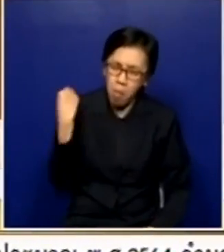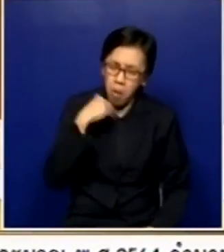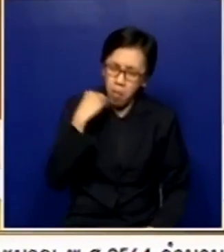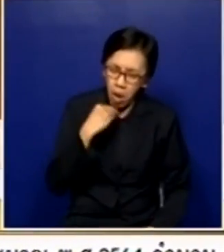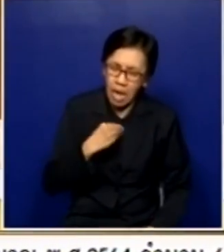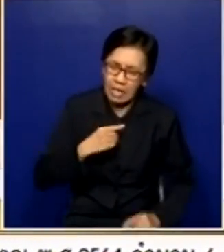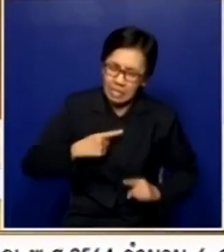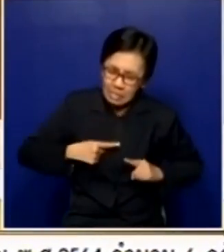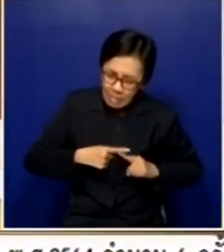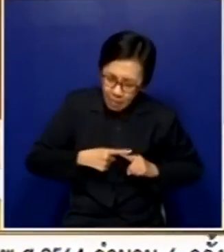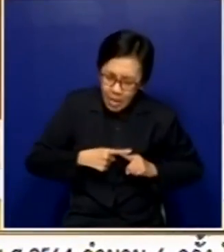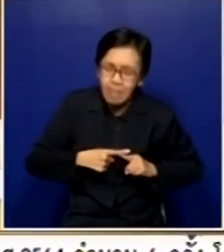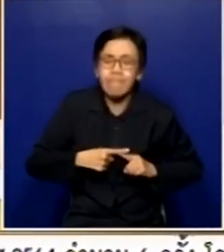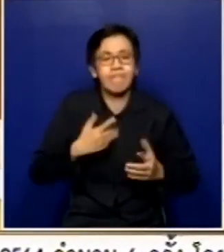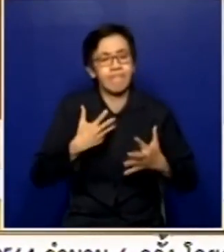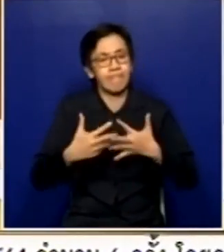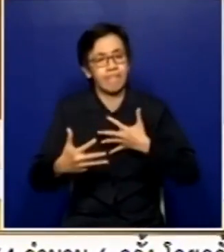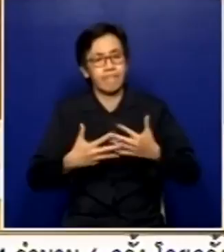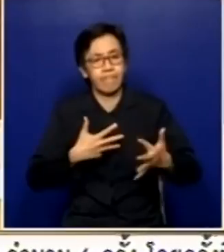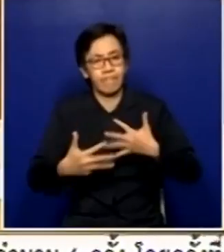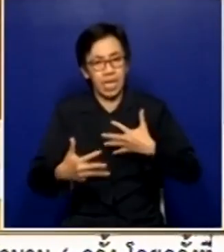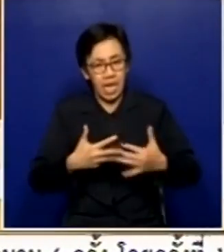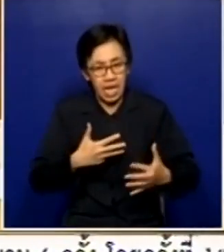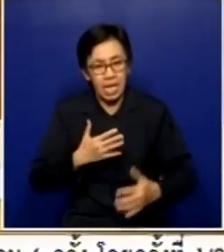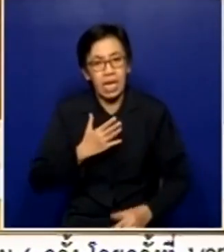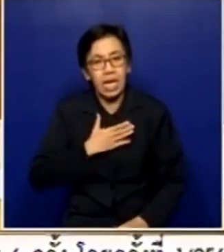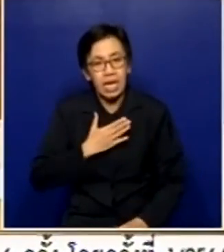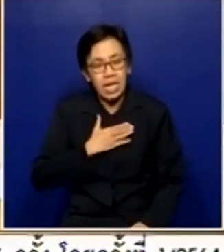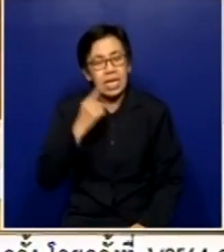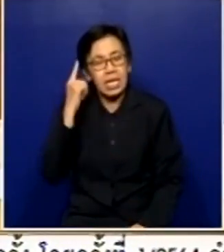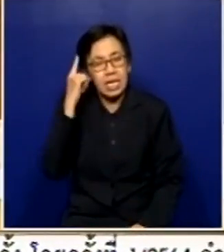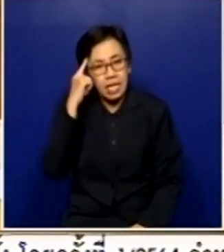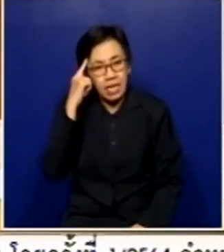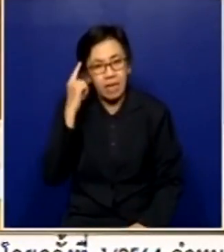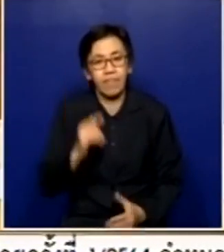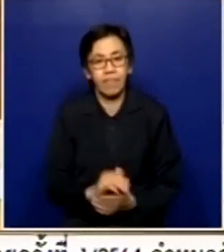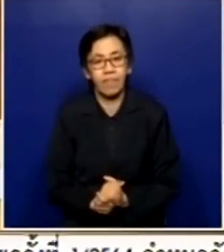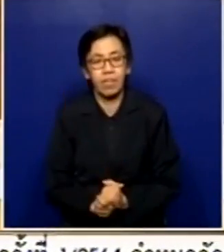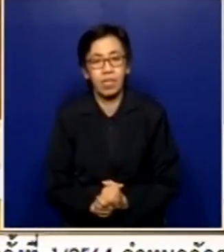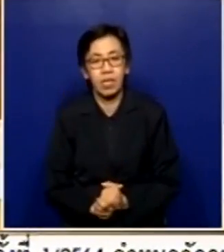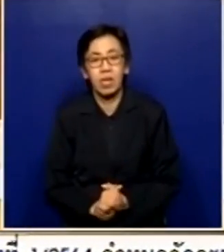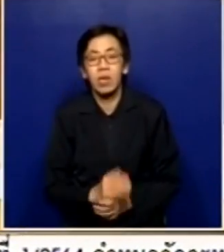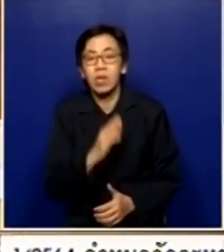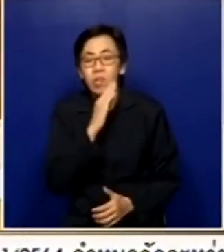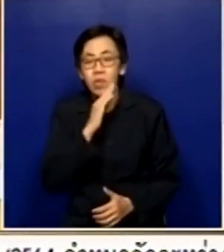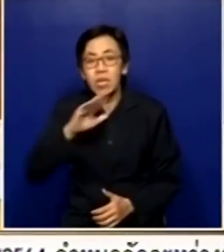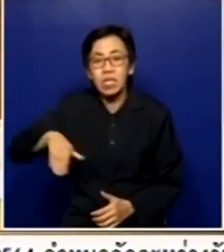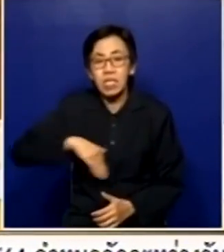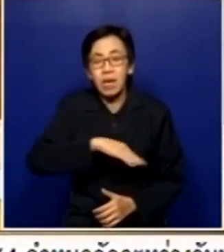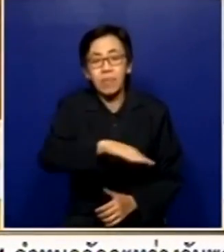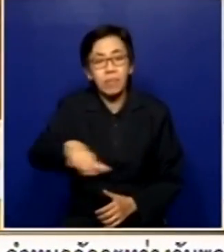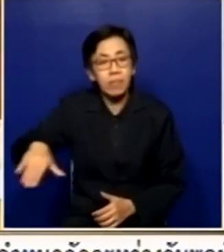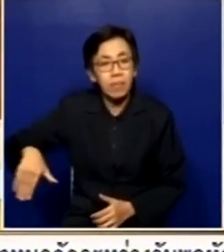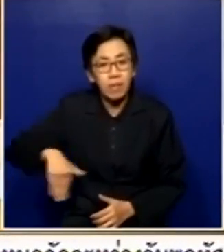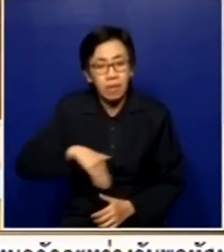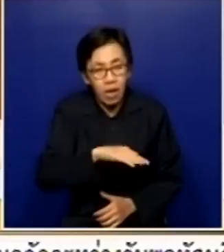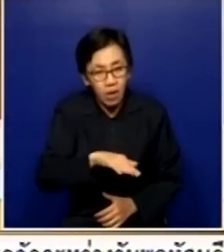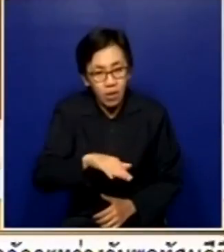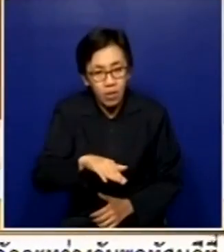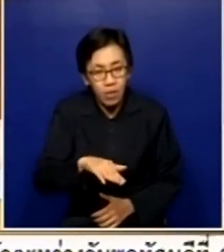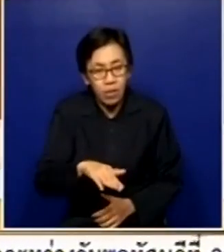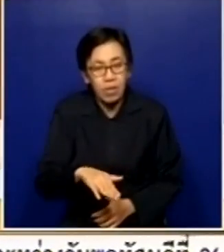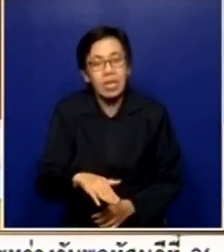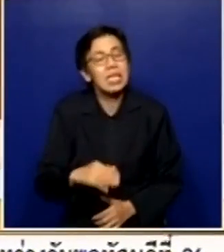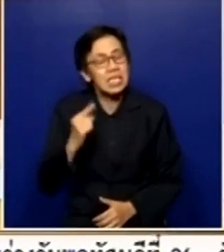แต่ก็ไม่เป็นไรค่ะที่ฉันยังหวังว่าแต่เมื่อพวกเราเชื่อในเจตนารมณ์อันดีของ